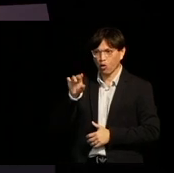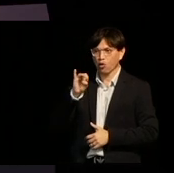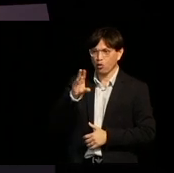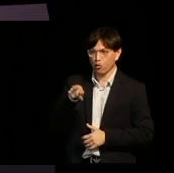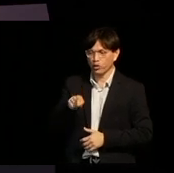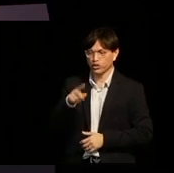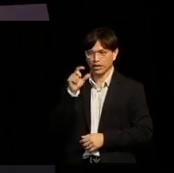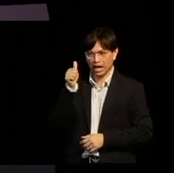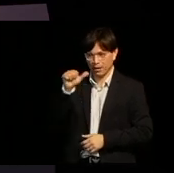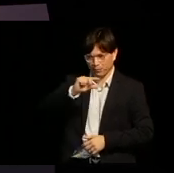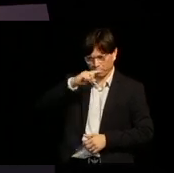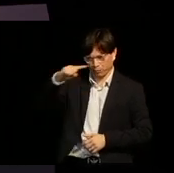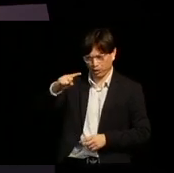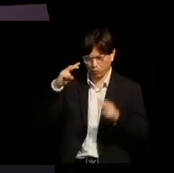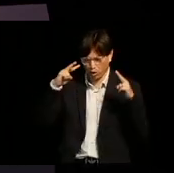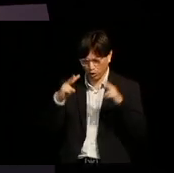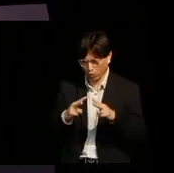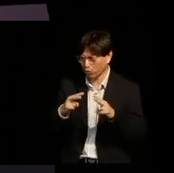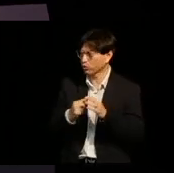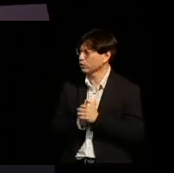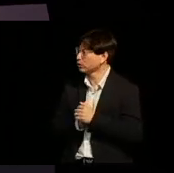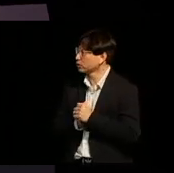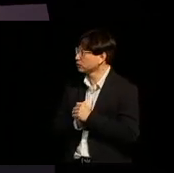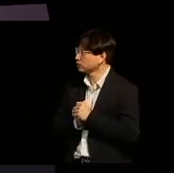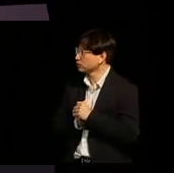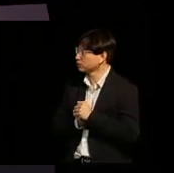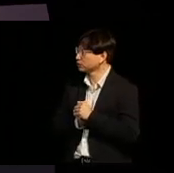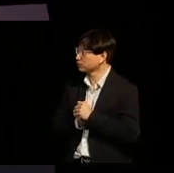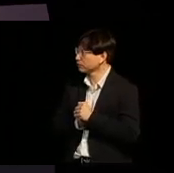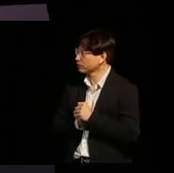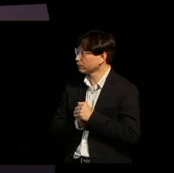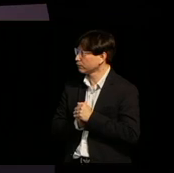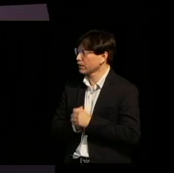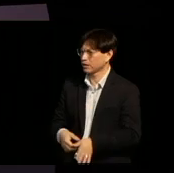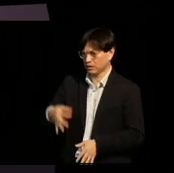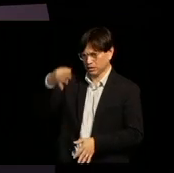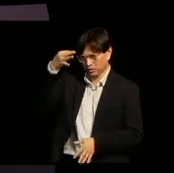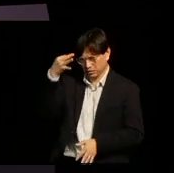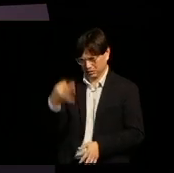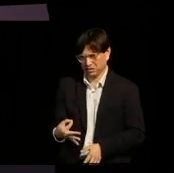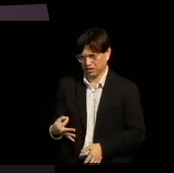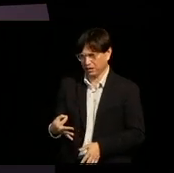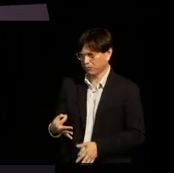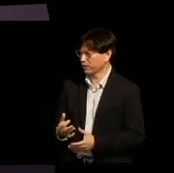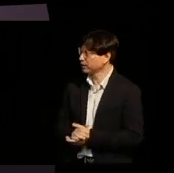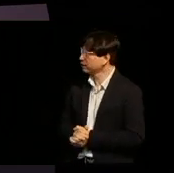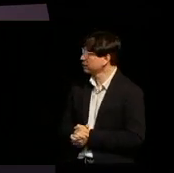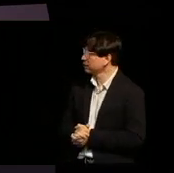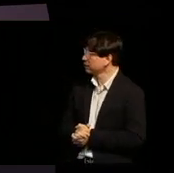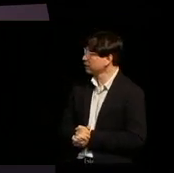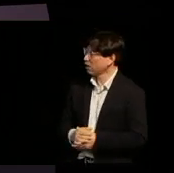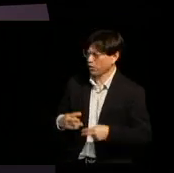incontro con un po' di fatica a causa dei collegamenti però ecco è sempre una gioia Se ricordate Noi abbiamo